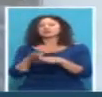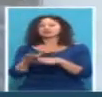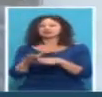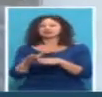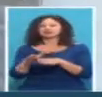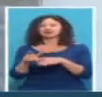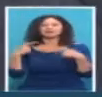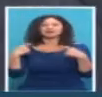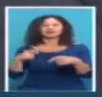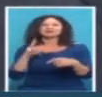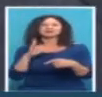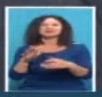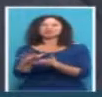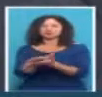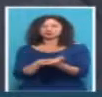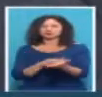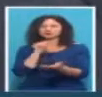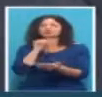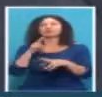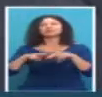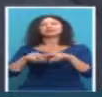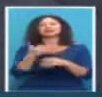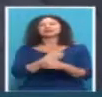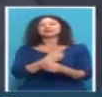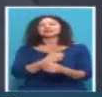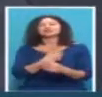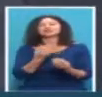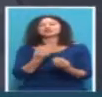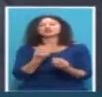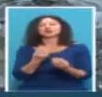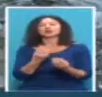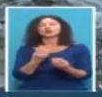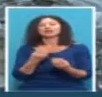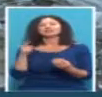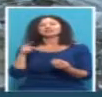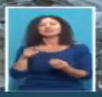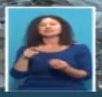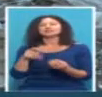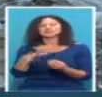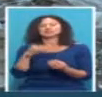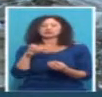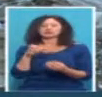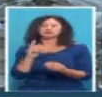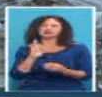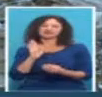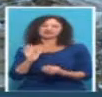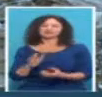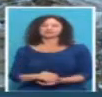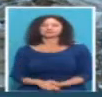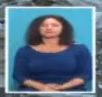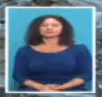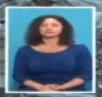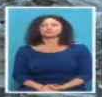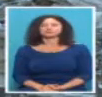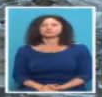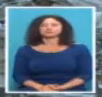В Кустанайской области планируется построить и сдать в эксплуатацию еще порядка 1500 квартир. Виктория Шарнина, Иманбек